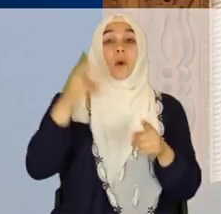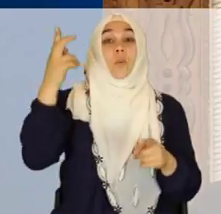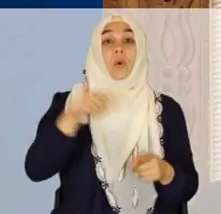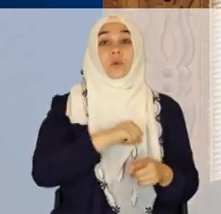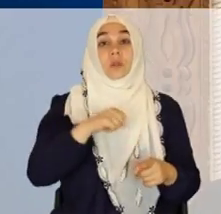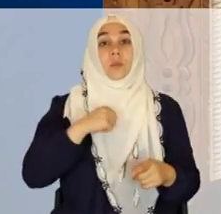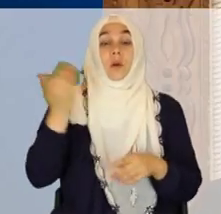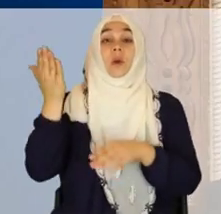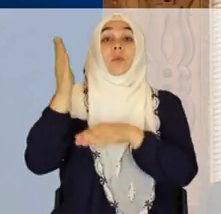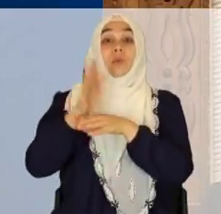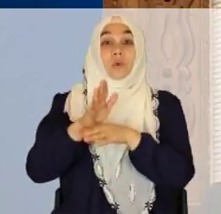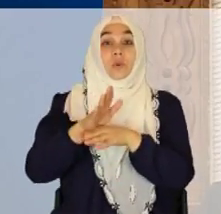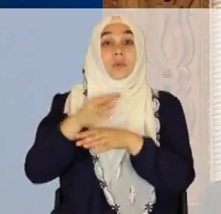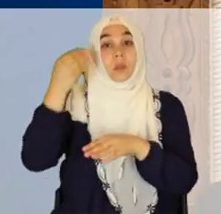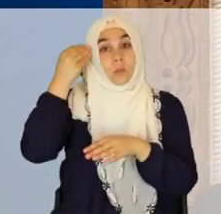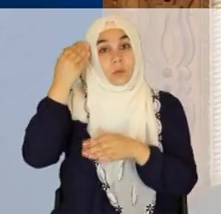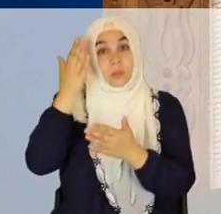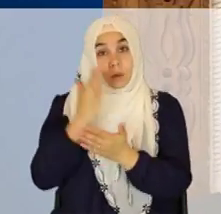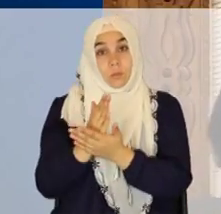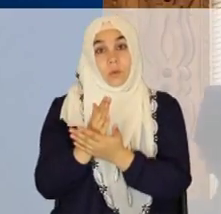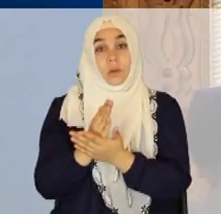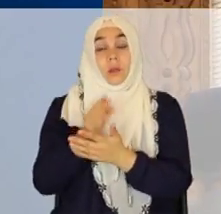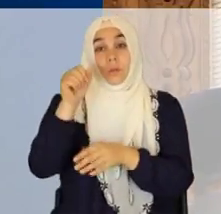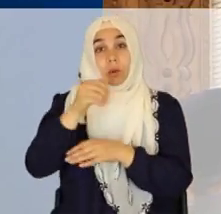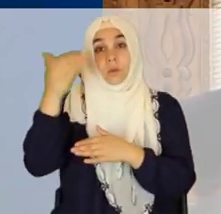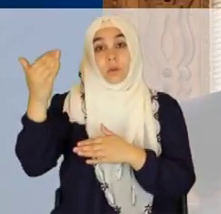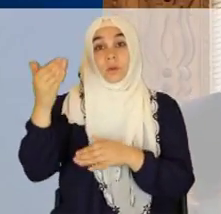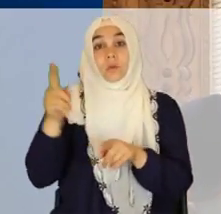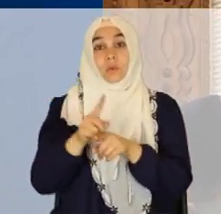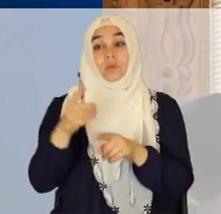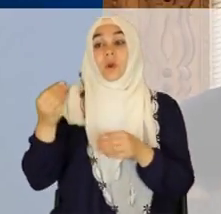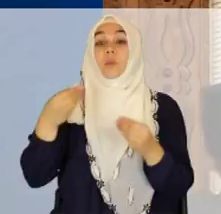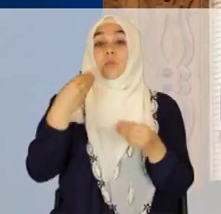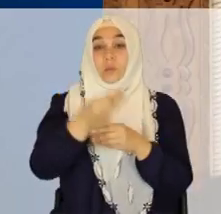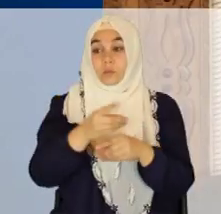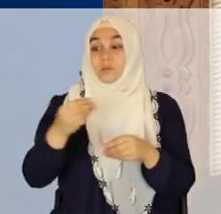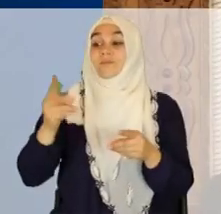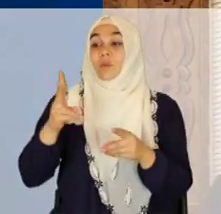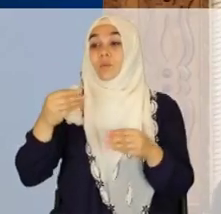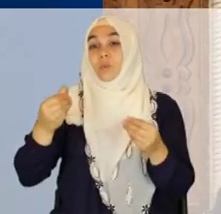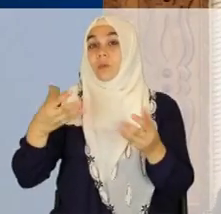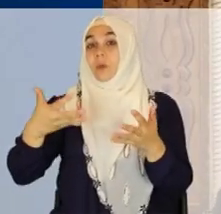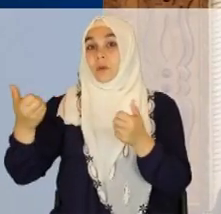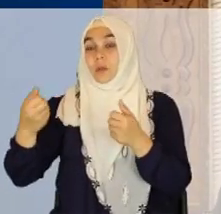Allohning buyrug'i ibodat ma'nosi ham bor. Haliginday birovga pul olib borib berish ham bor.